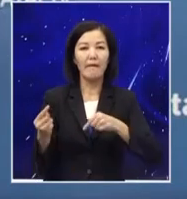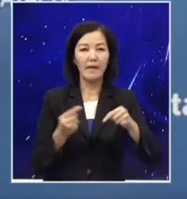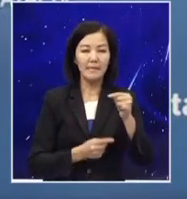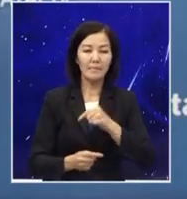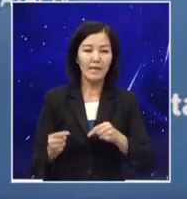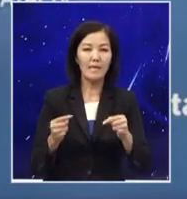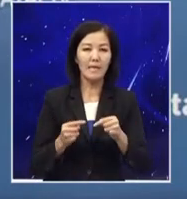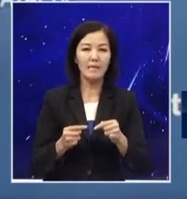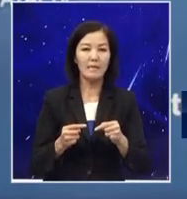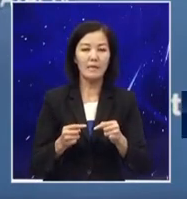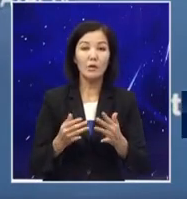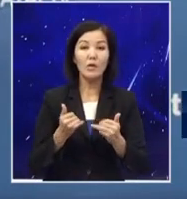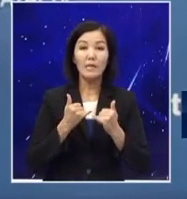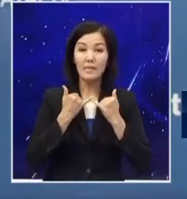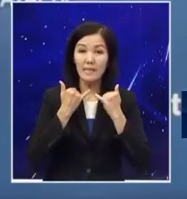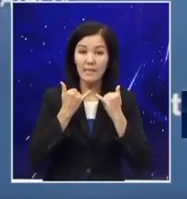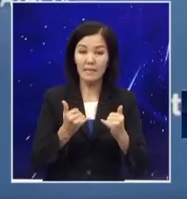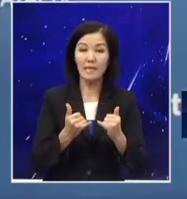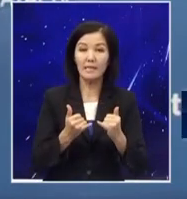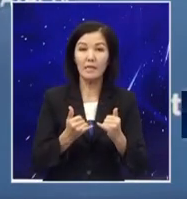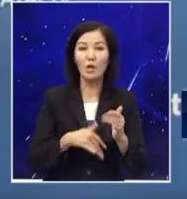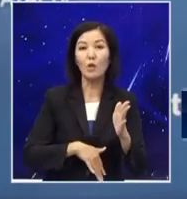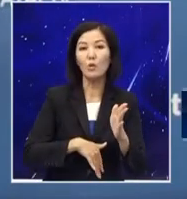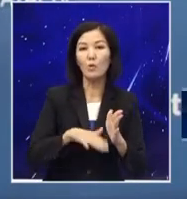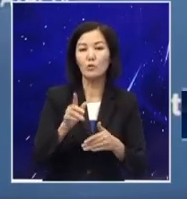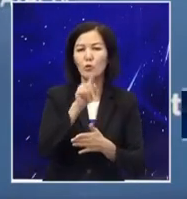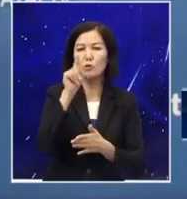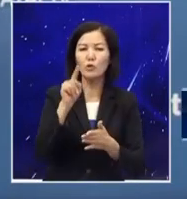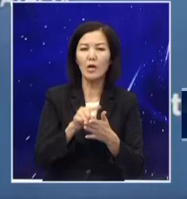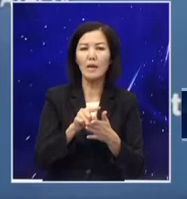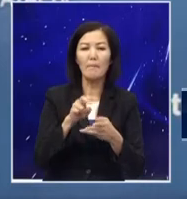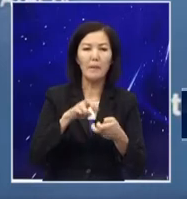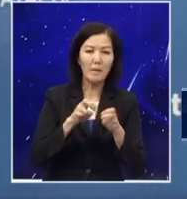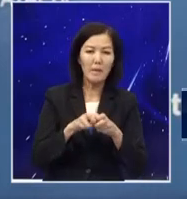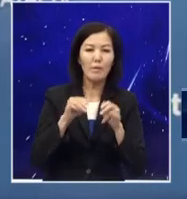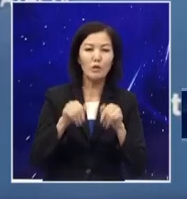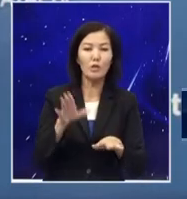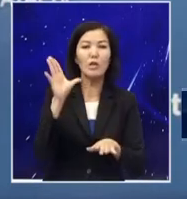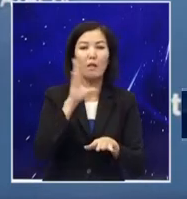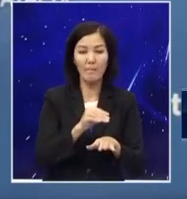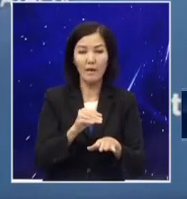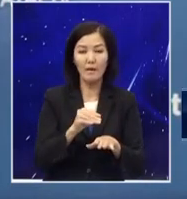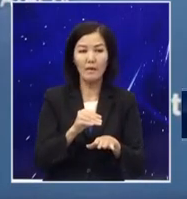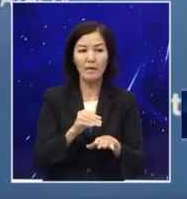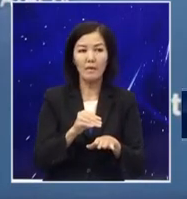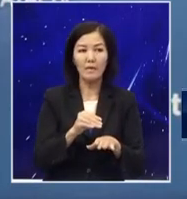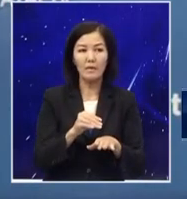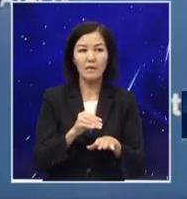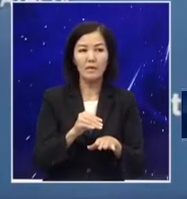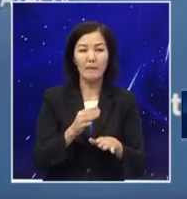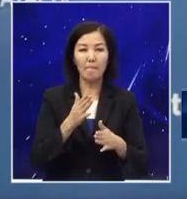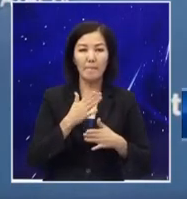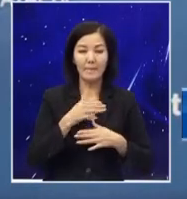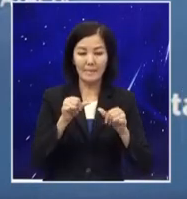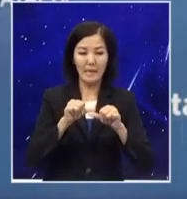кәсіпкерлердің арасындағы беделіне қарай. Ол енді қандай олардың сұрақтарын шеше алады. Сондай критерий болады. Абылай, біз болсақ